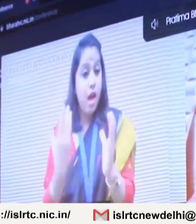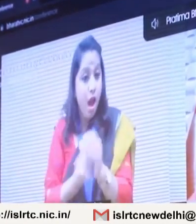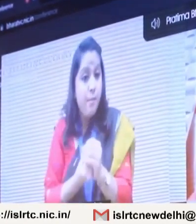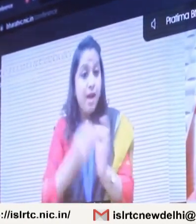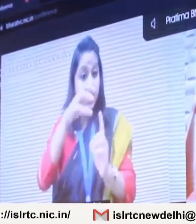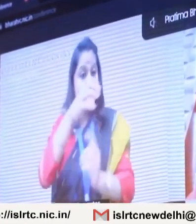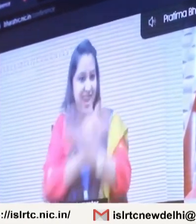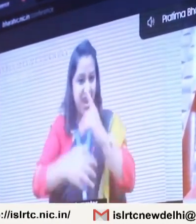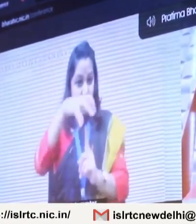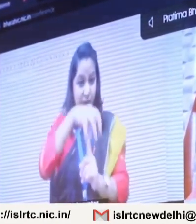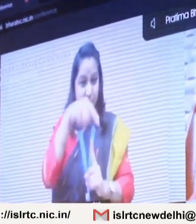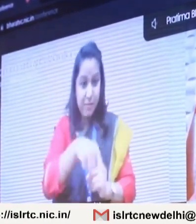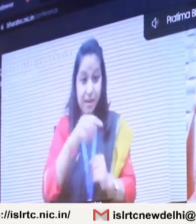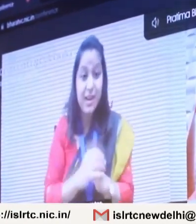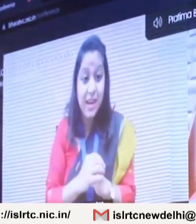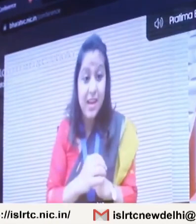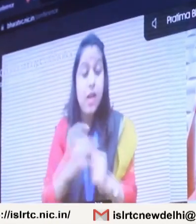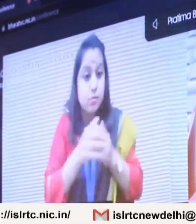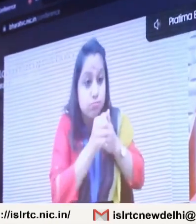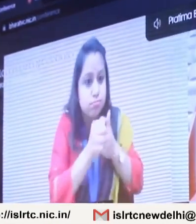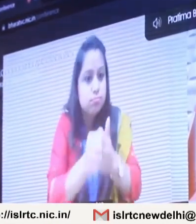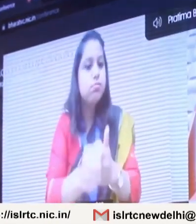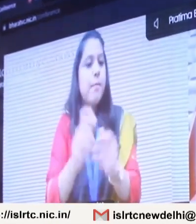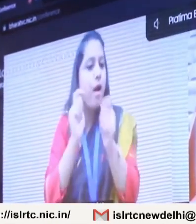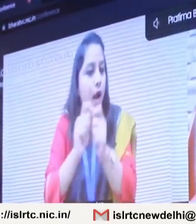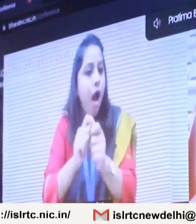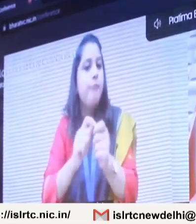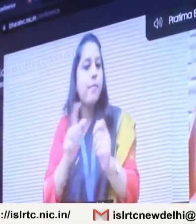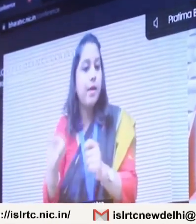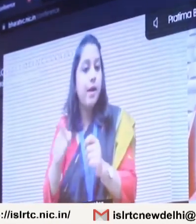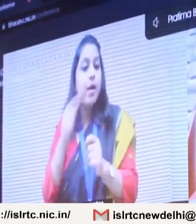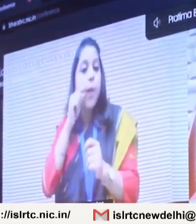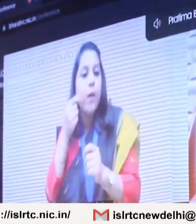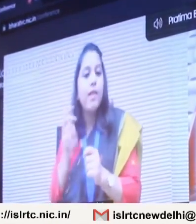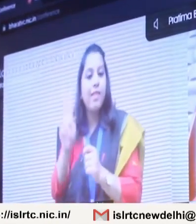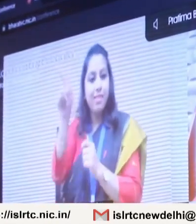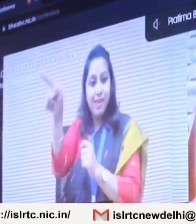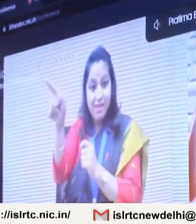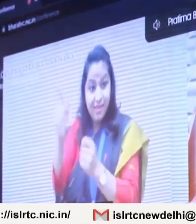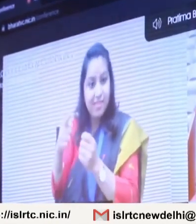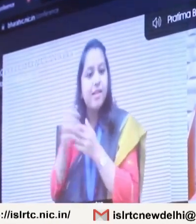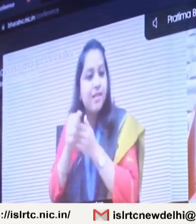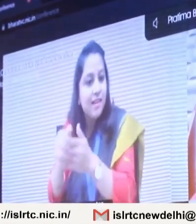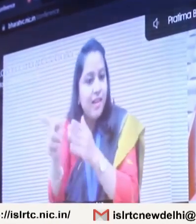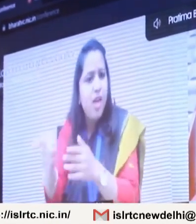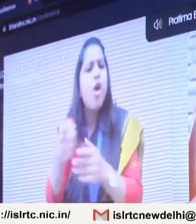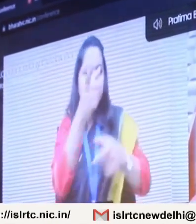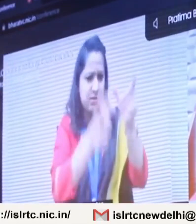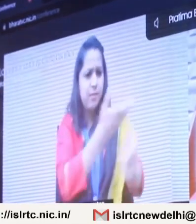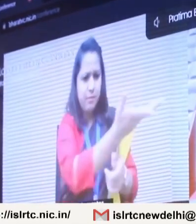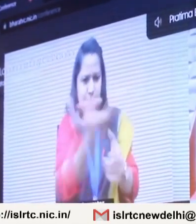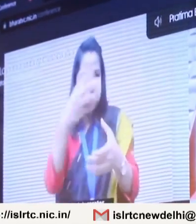मंत्रालय का जिनकी मार्गदर्शन में हम काम करते हैं, डॉक्टर वीरेंद्र कुमार जी के और हमारे जितने अधिकारी है